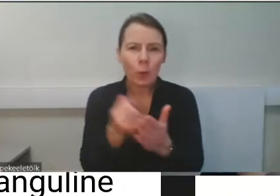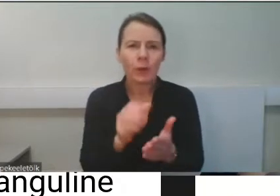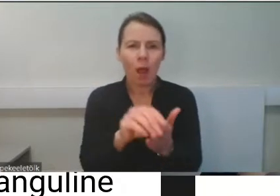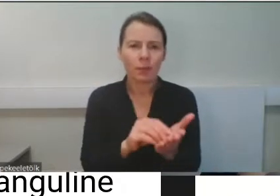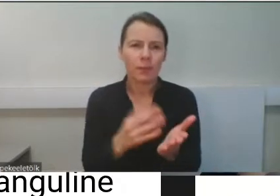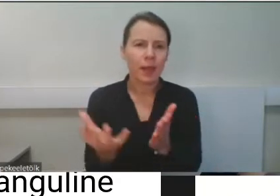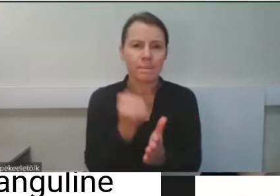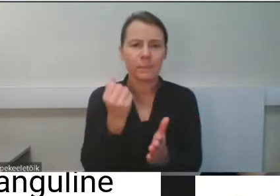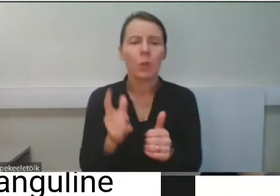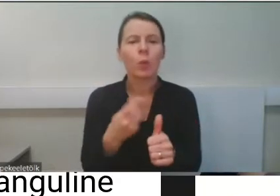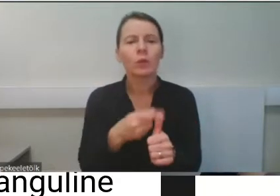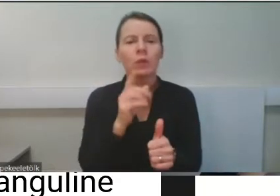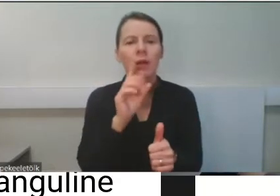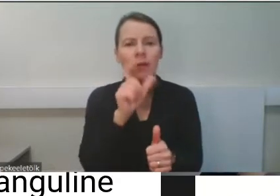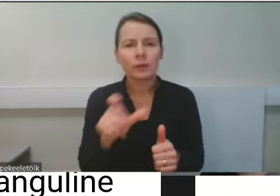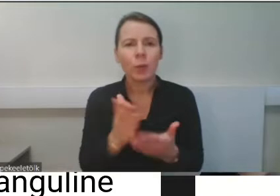ka näiteks muude